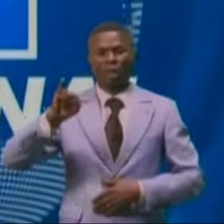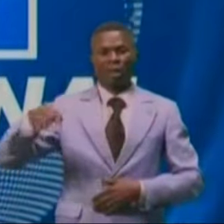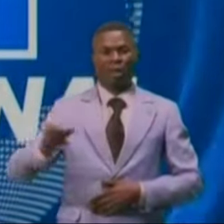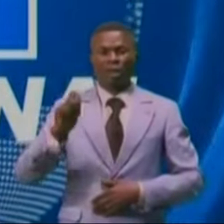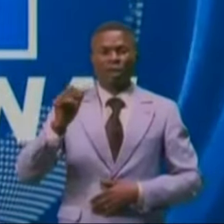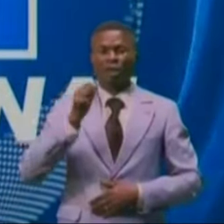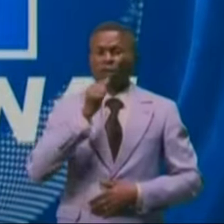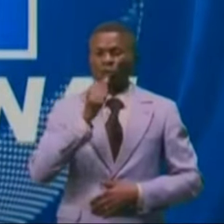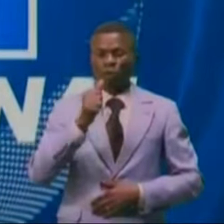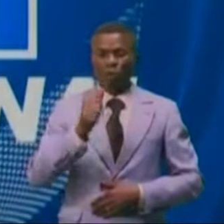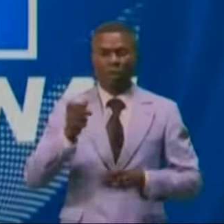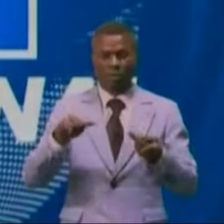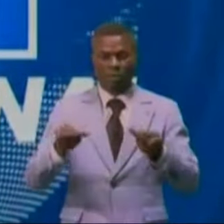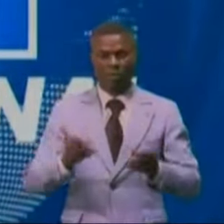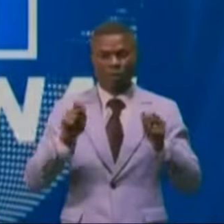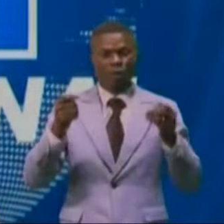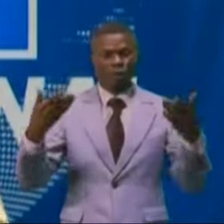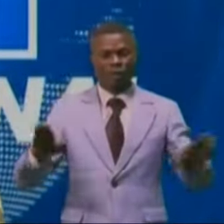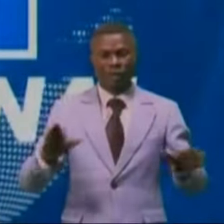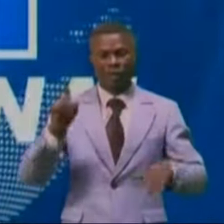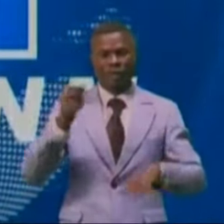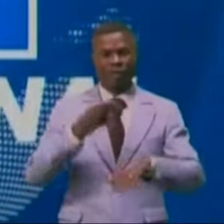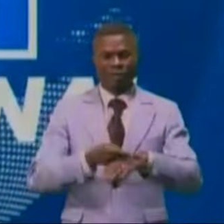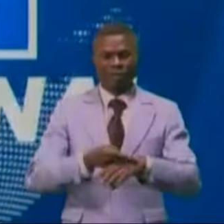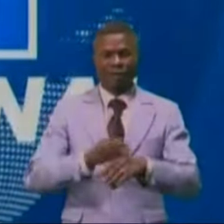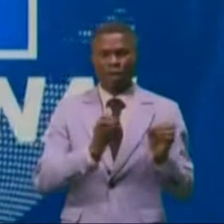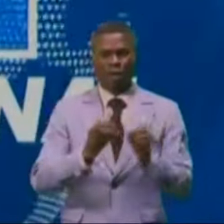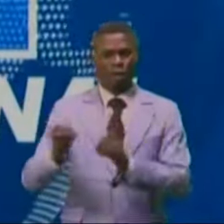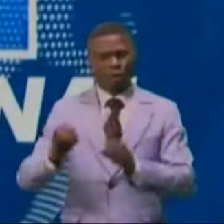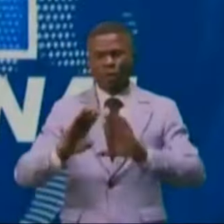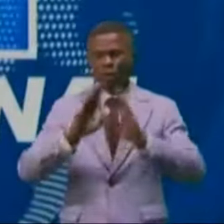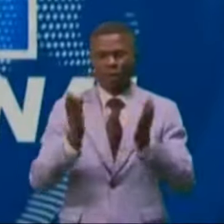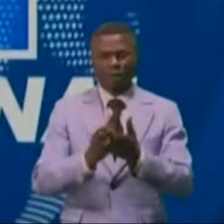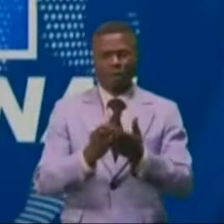Voilà, c'est la fin de ce journal réalisé par Patrick Bapuila sous la coordination.